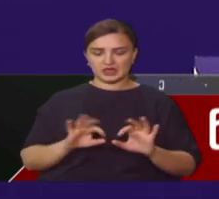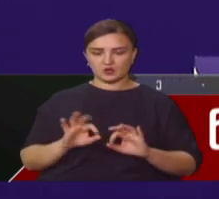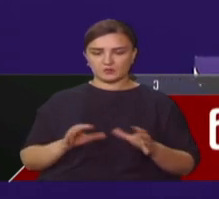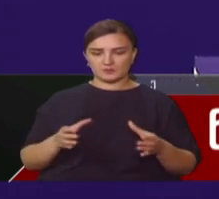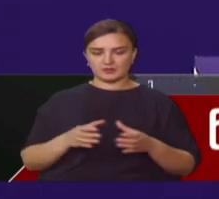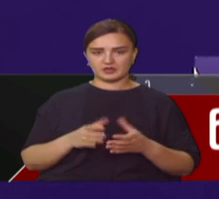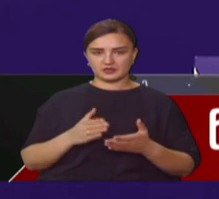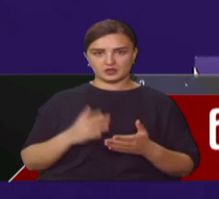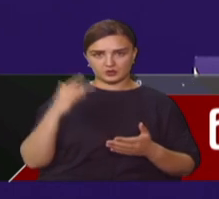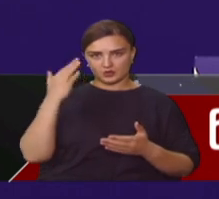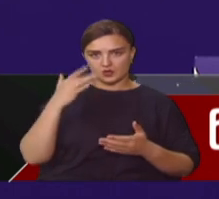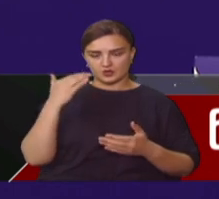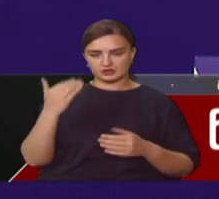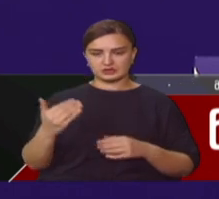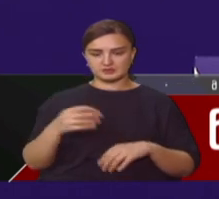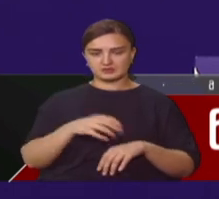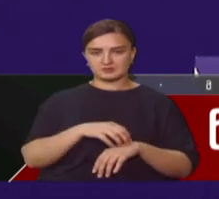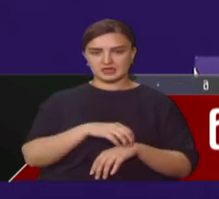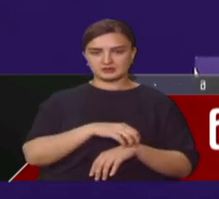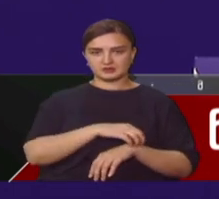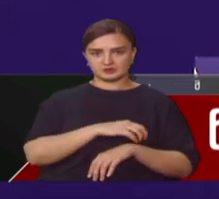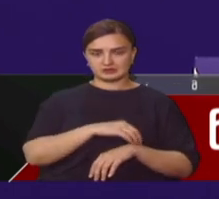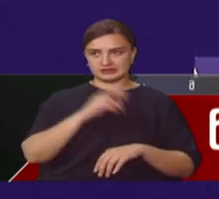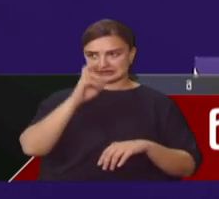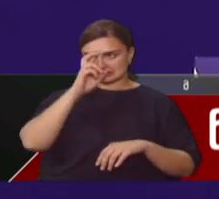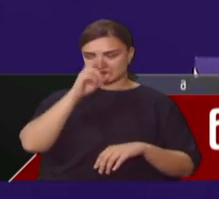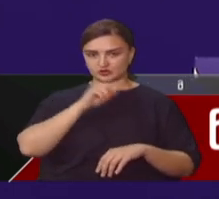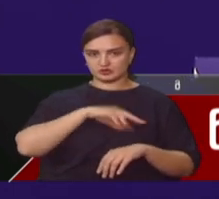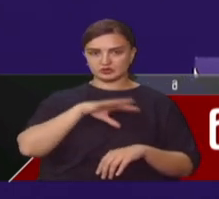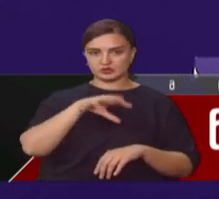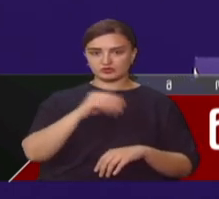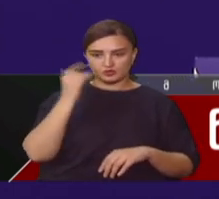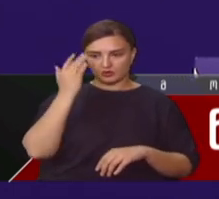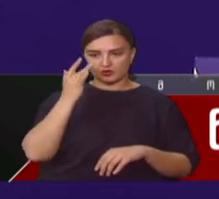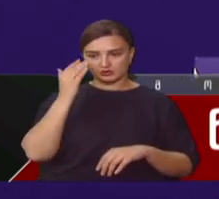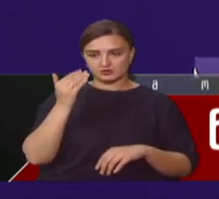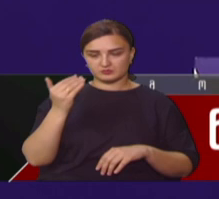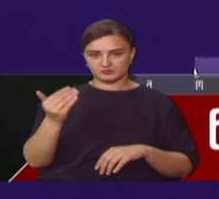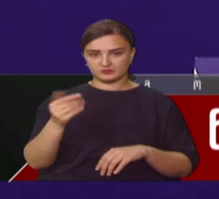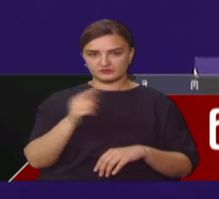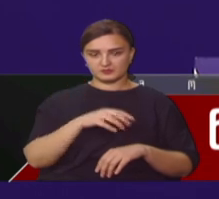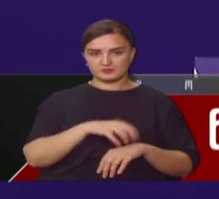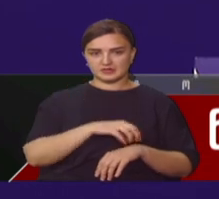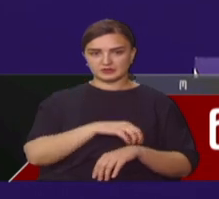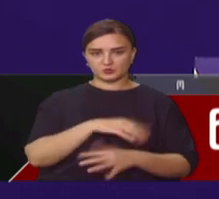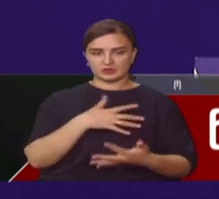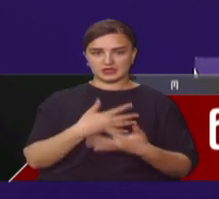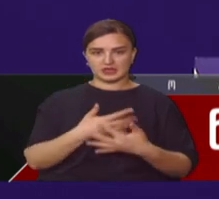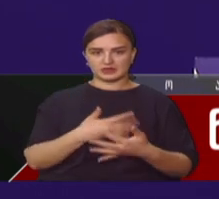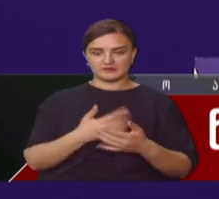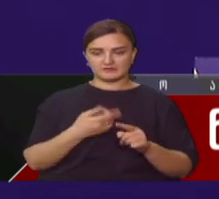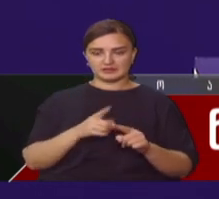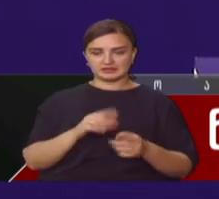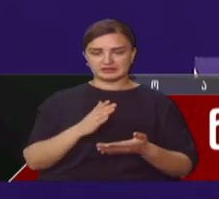Დაკომპლექტებული არის ოცნების პარტიული აქტივით და საჯარო სექტორში ოცნების მიერ ჩანერგილი პარტიული აქტივით. Ეს